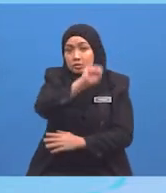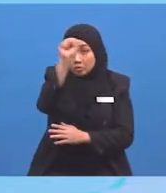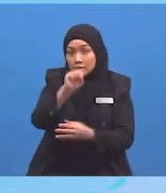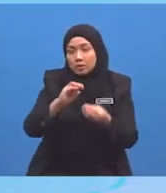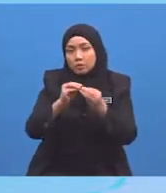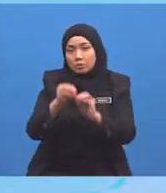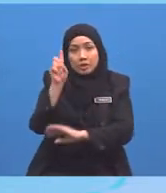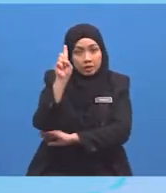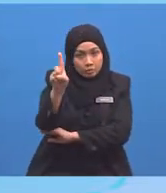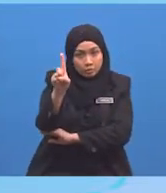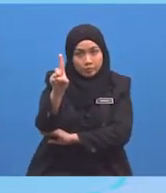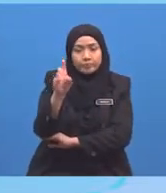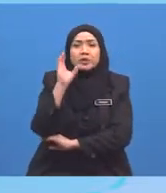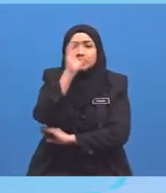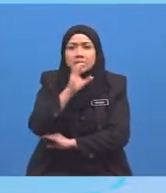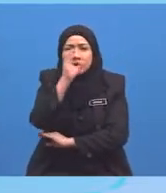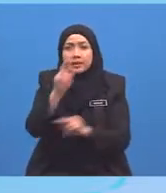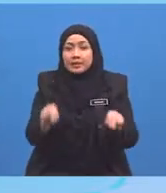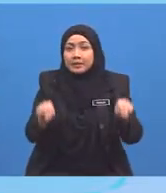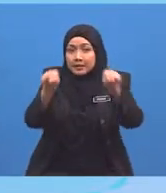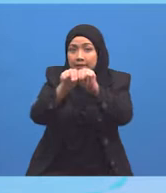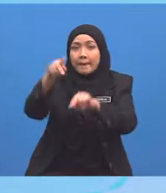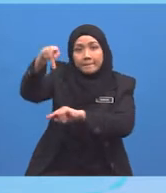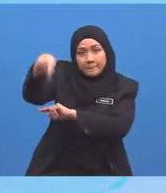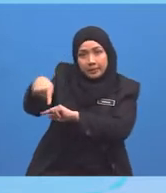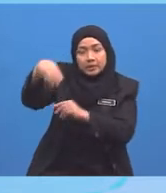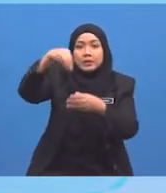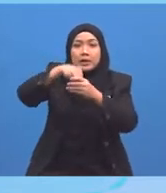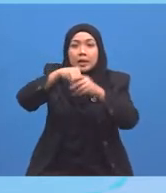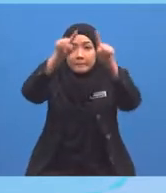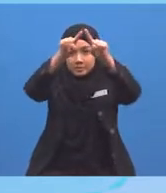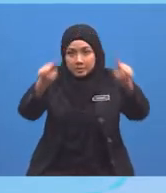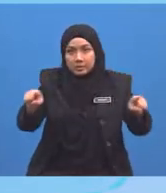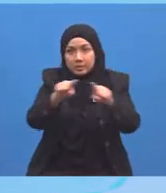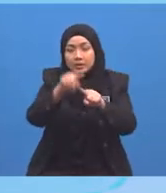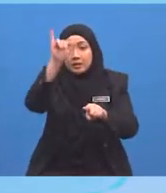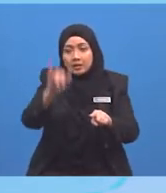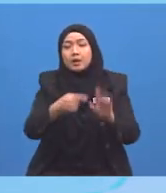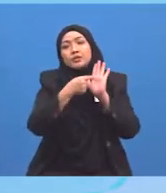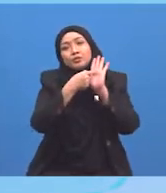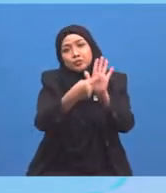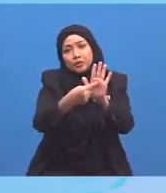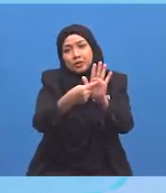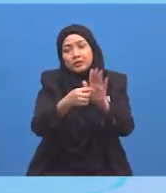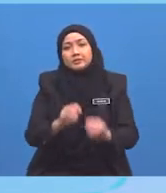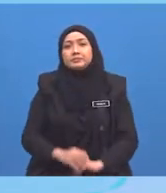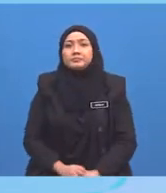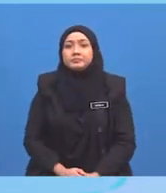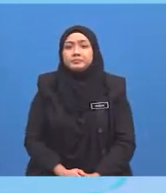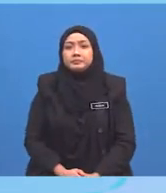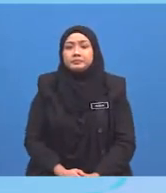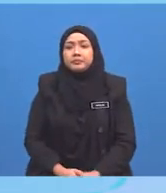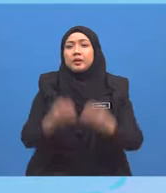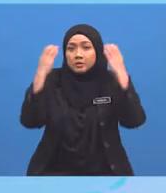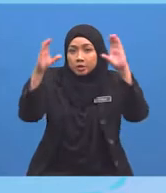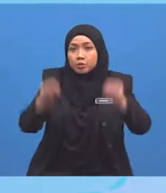1. Cari nilai P dalam segitiga berikut. Baiklah. Cikgu